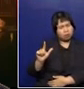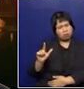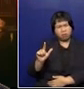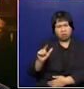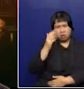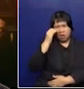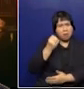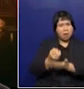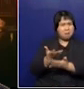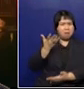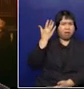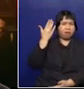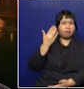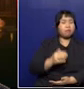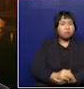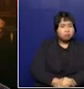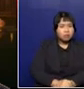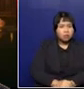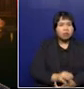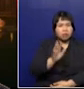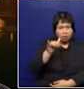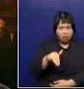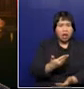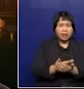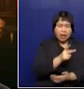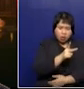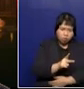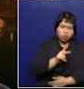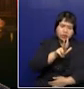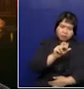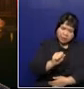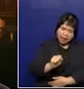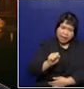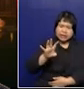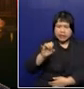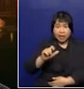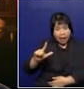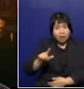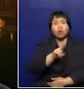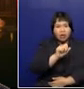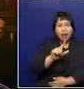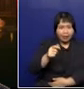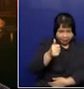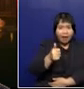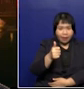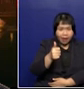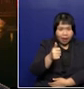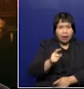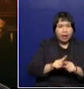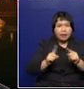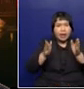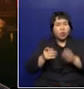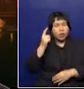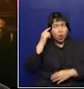มากมายมหาศาลเหลือเกินฮะจริงๆท่านกู้ทิ้ง 3-4 แสนล้านก็ได้ 2 แสนล้านก็ได้นะแต่ปรากฏว่าคงมีคนนึกส